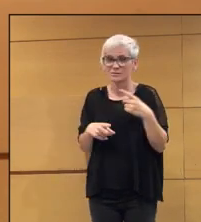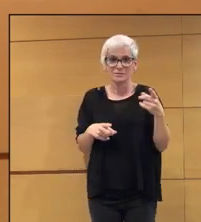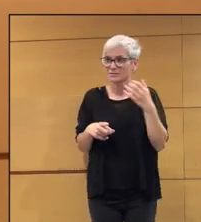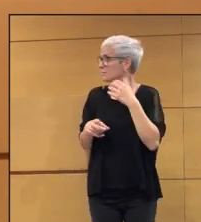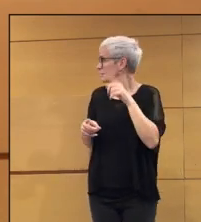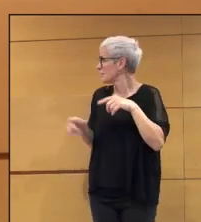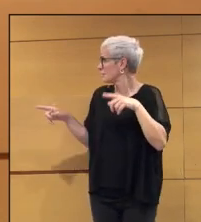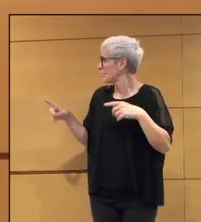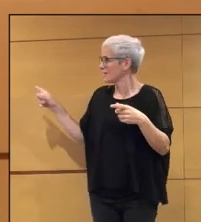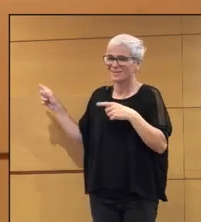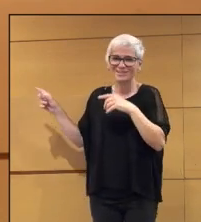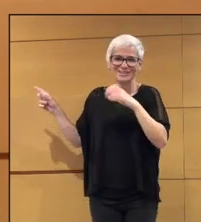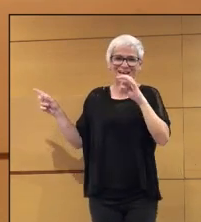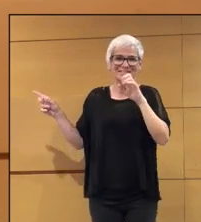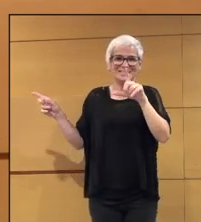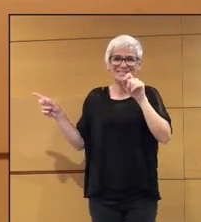totes les garanties.